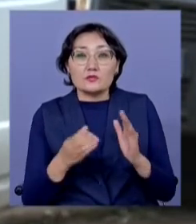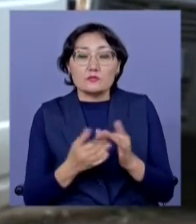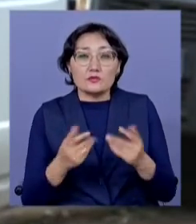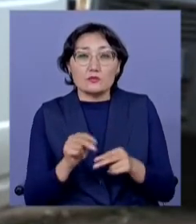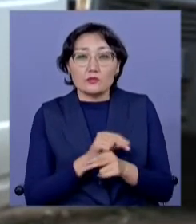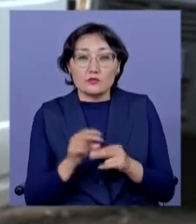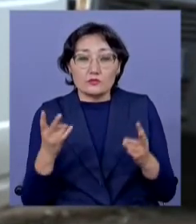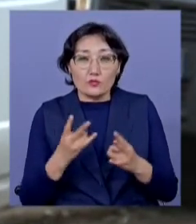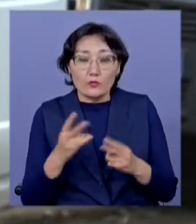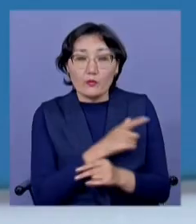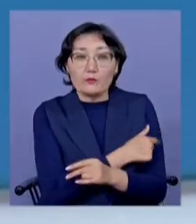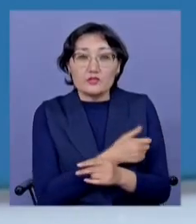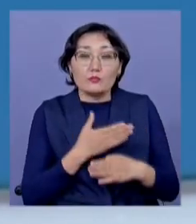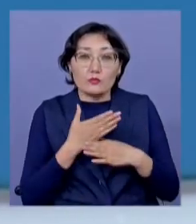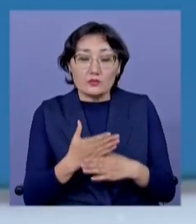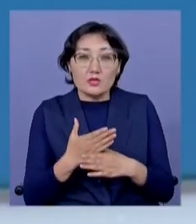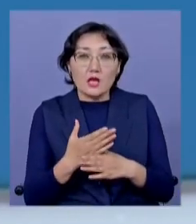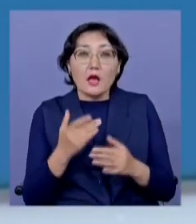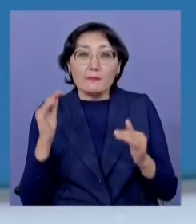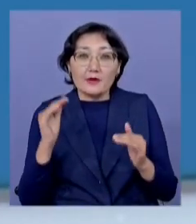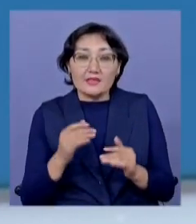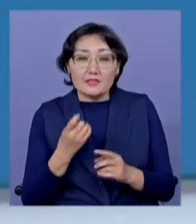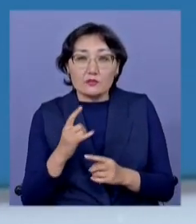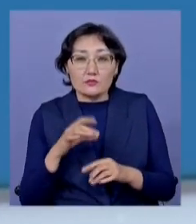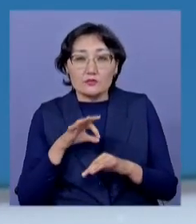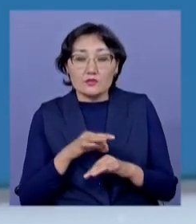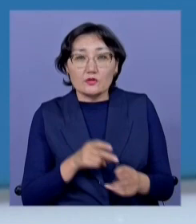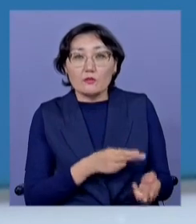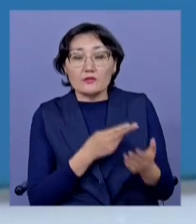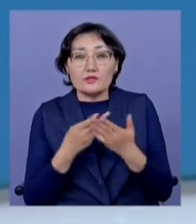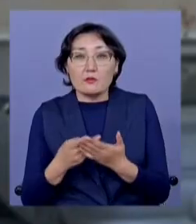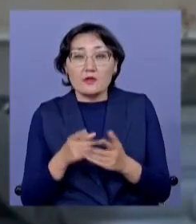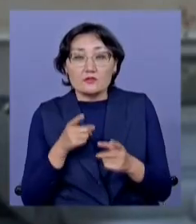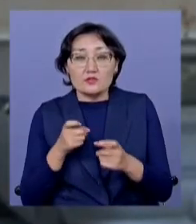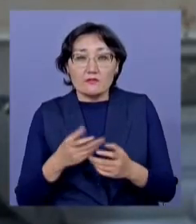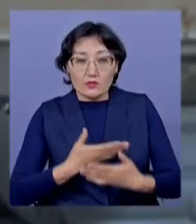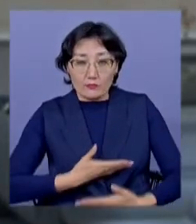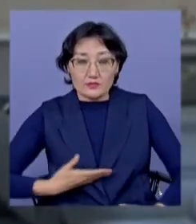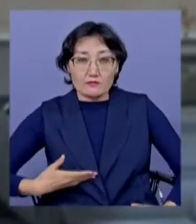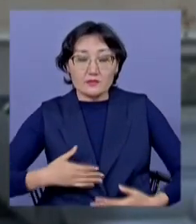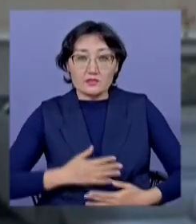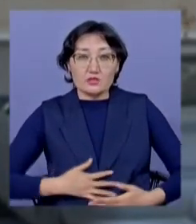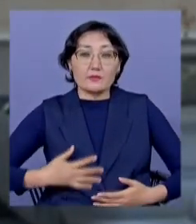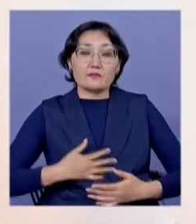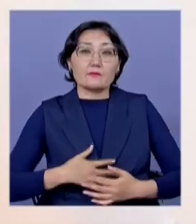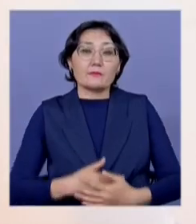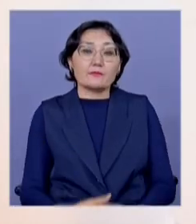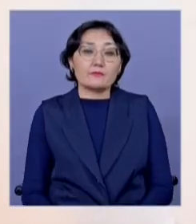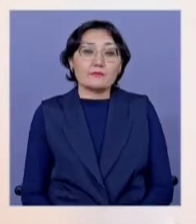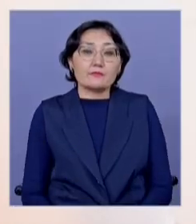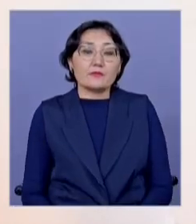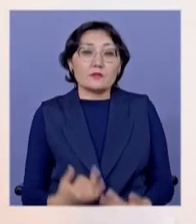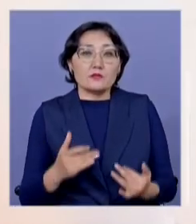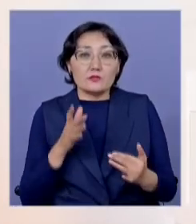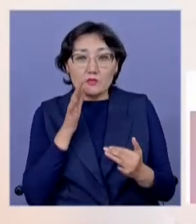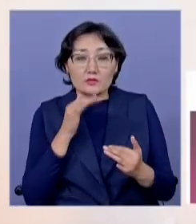получает необходимую медицинскую помощь. Маленький пациент поступил с огнестрельным ранением в область живота. На данный